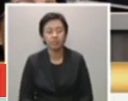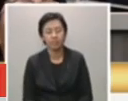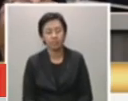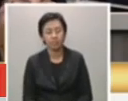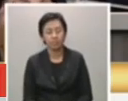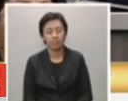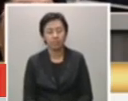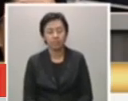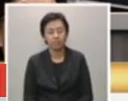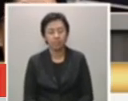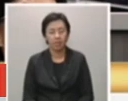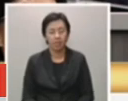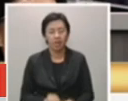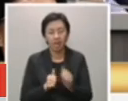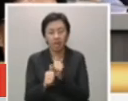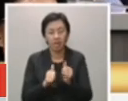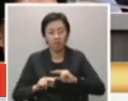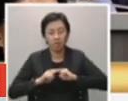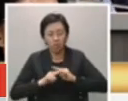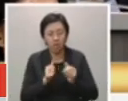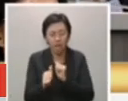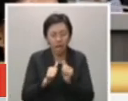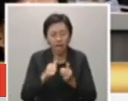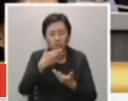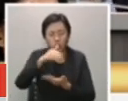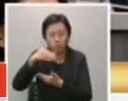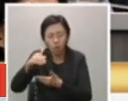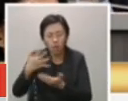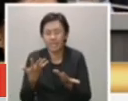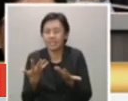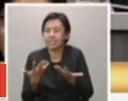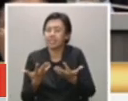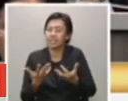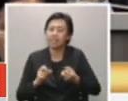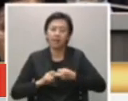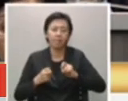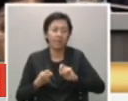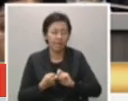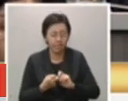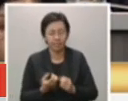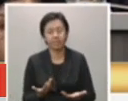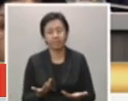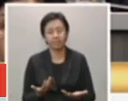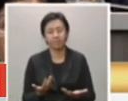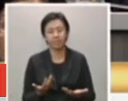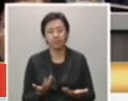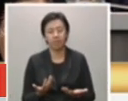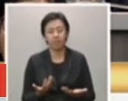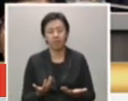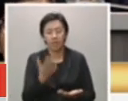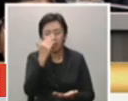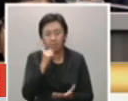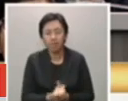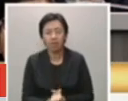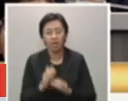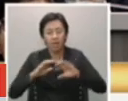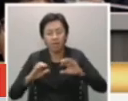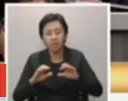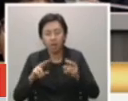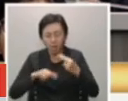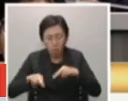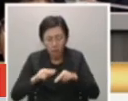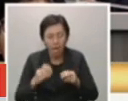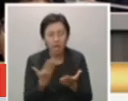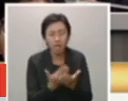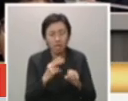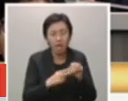ความสามารถในการแข่งขันของเอกชนผู้ส่งออกไทยเนี่ยถูกท่านทำลายโดยสิ้นเชิงจากการปล่อยปะละเลยให้ค่าเงินบาท